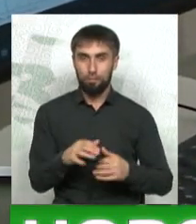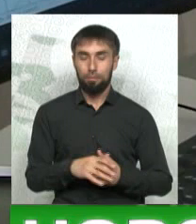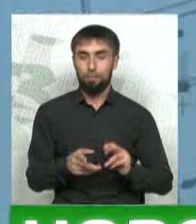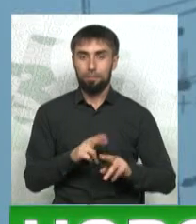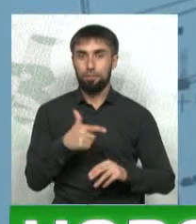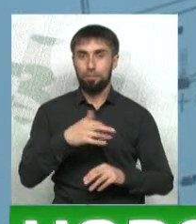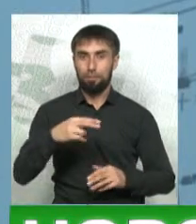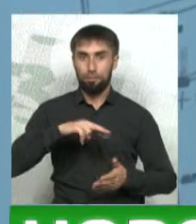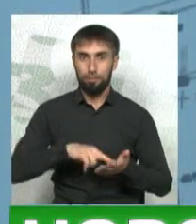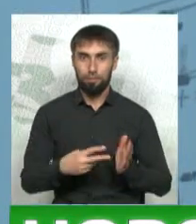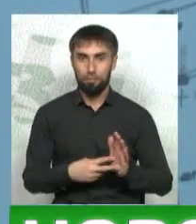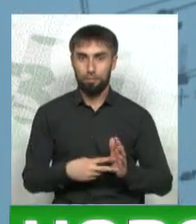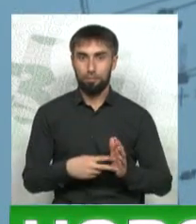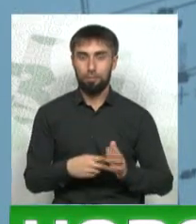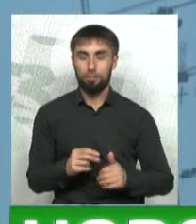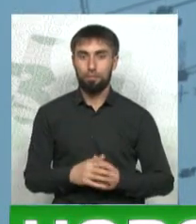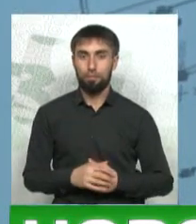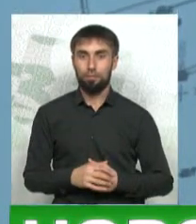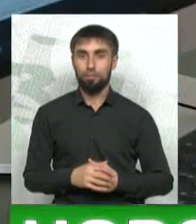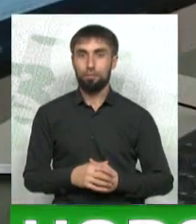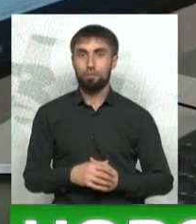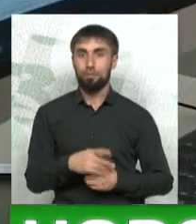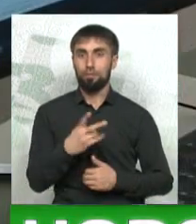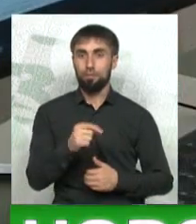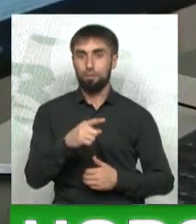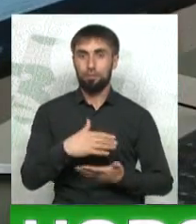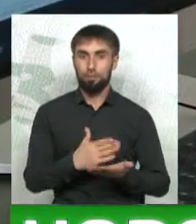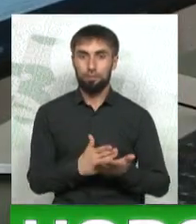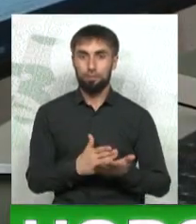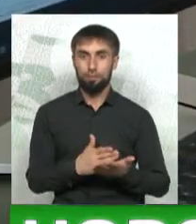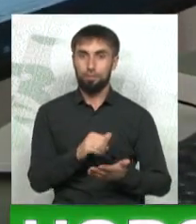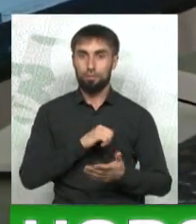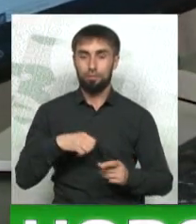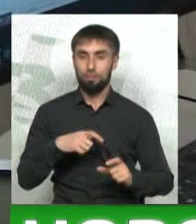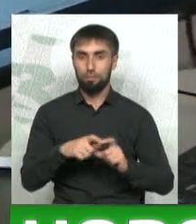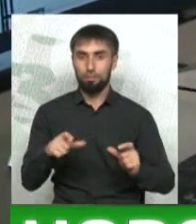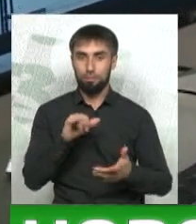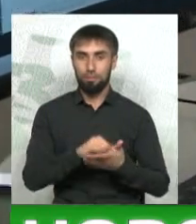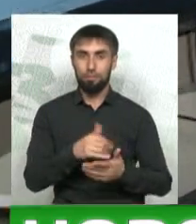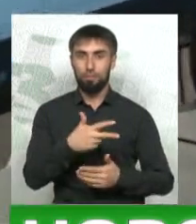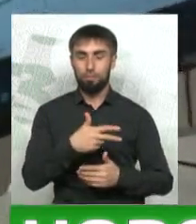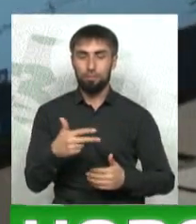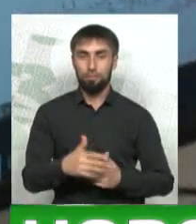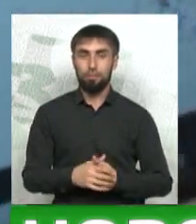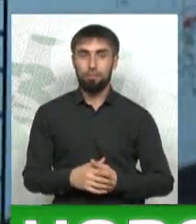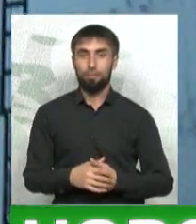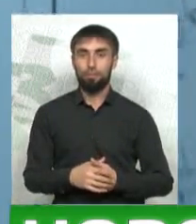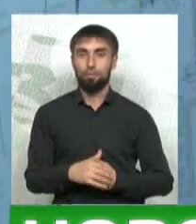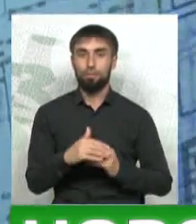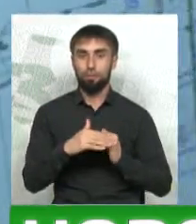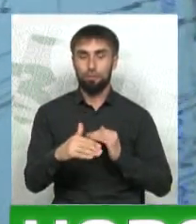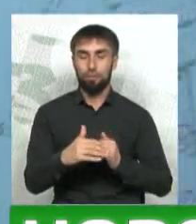Это генплан, раздел 2. На участке размещается сама школа, трехэтажная,